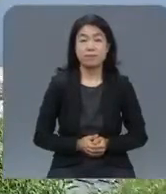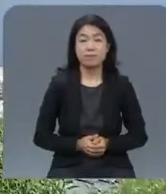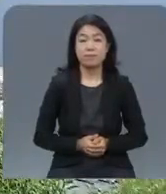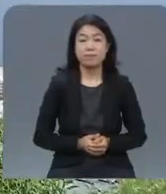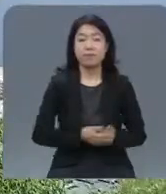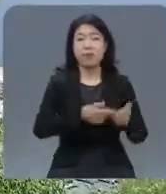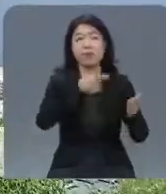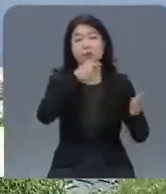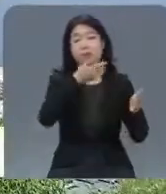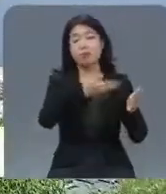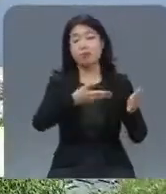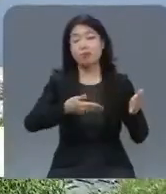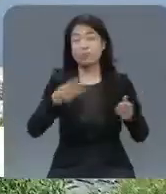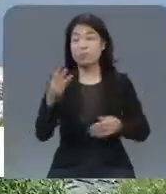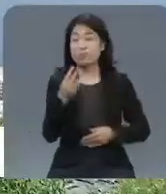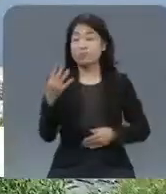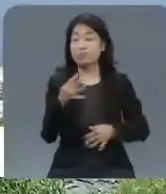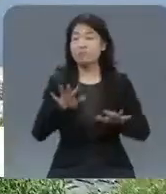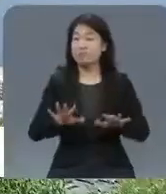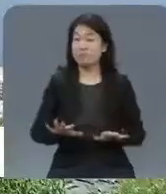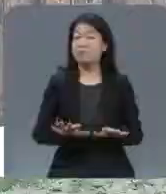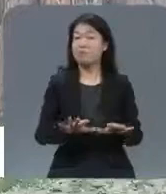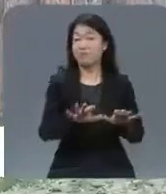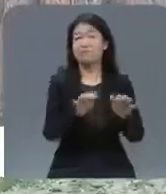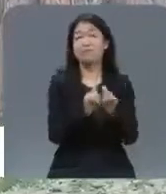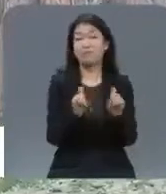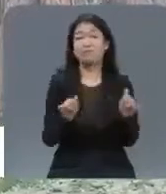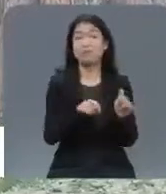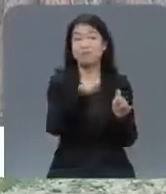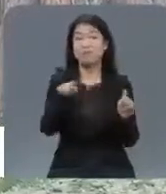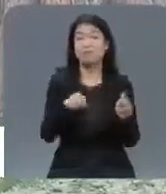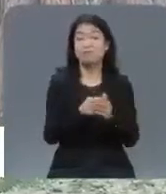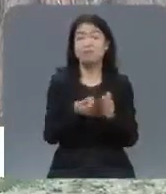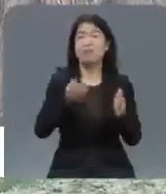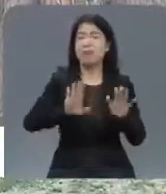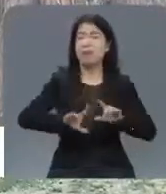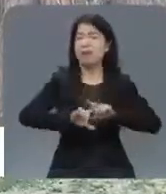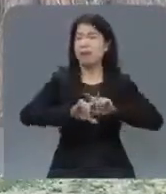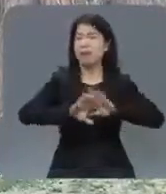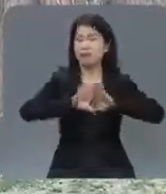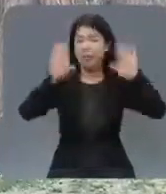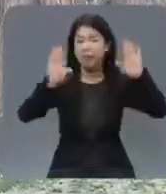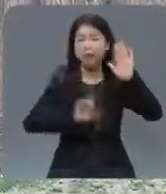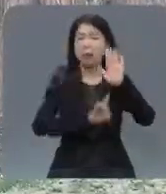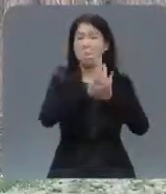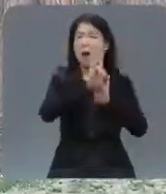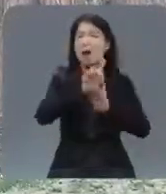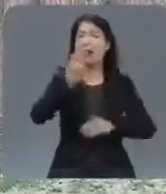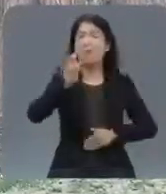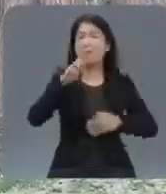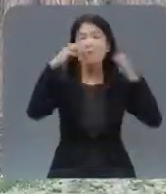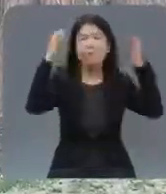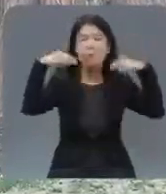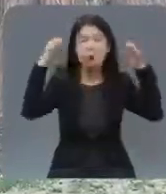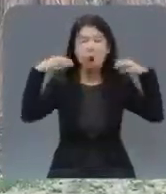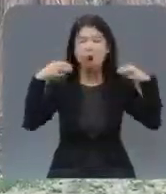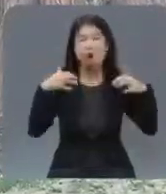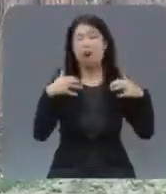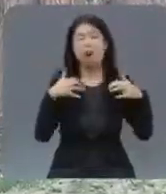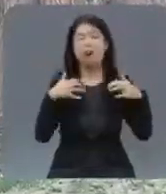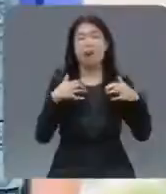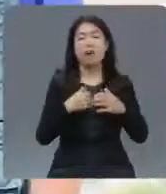강변을 따라 335 산책에 나선 시민들 하지만 낮기온이 30도를 훌쩍 넘는 더위는 피할 길이